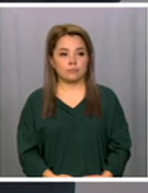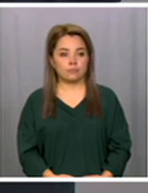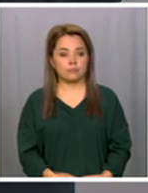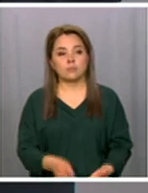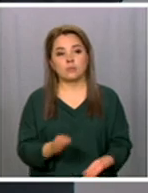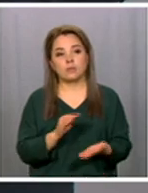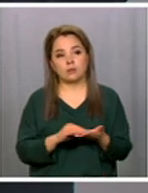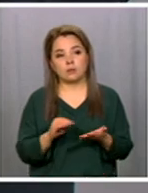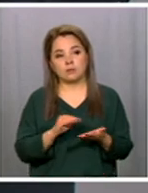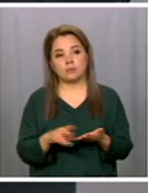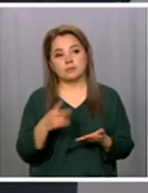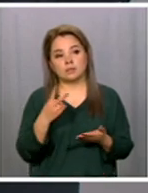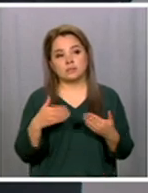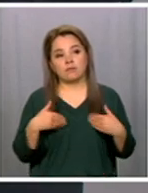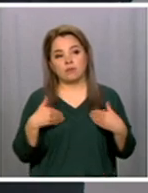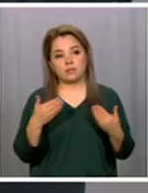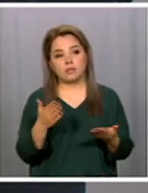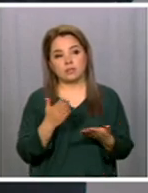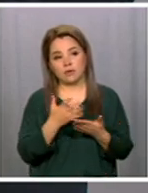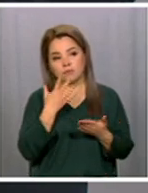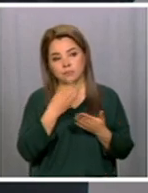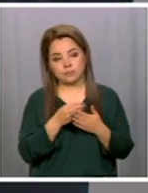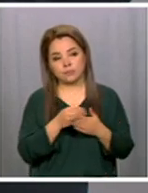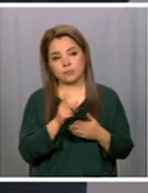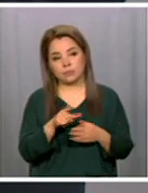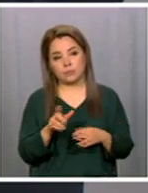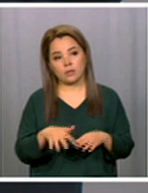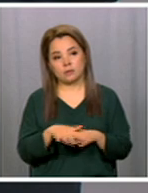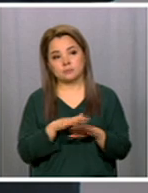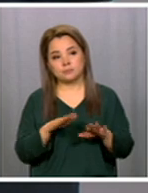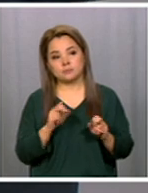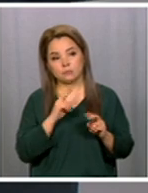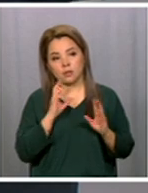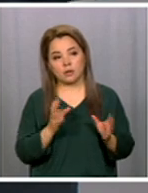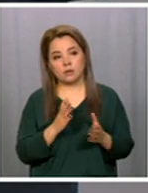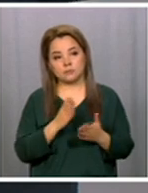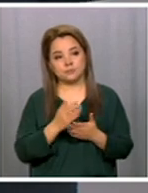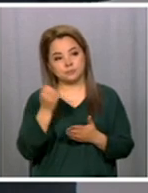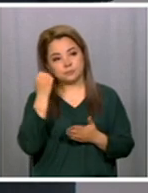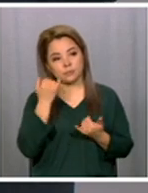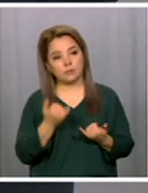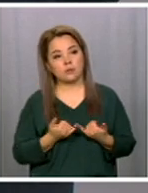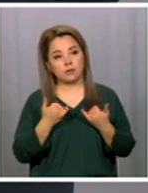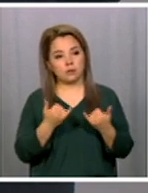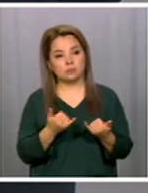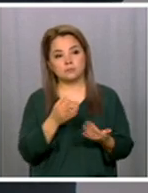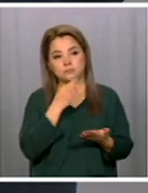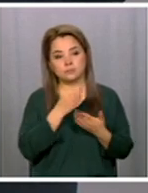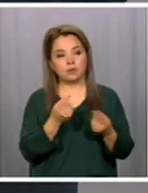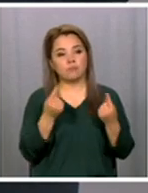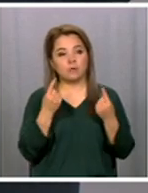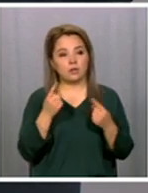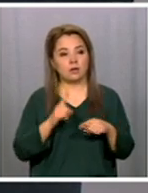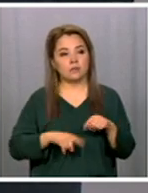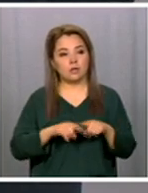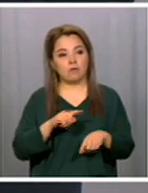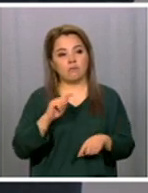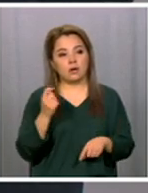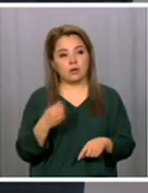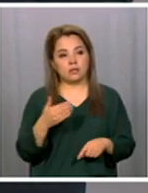Напишите два совета своим сверстникам, как сохранить память о подвиге героев Великой Отечественной